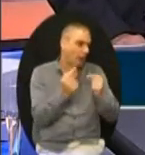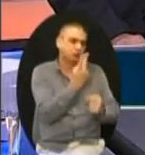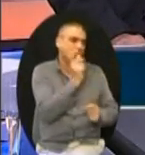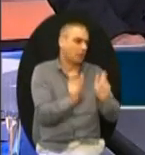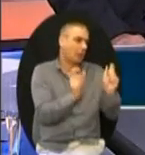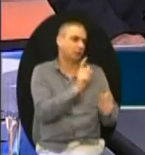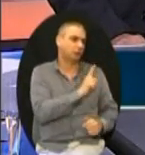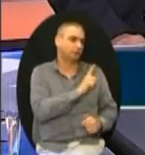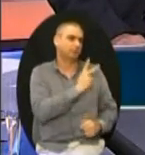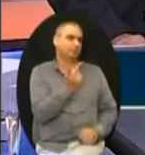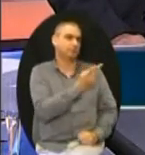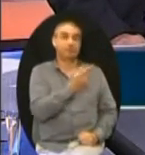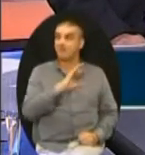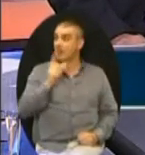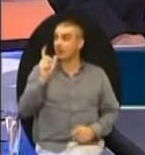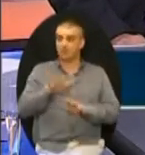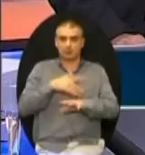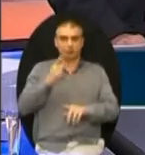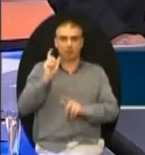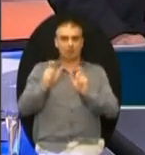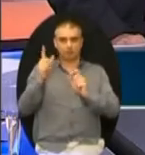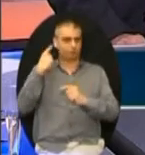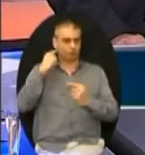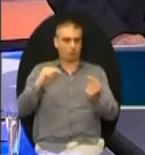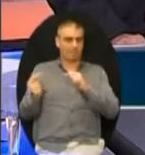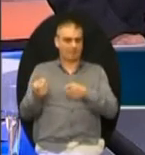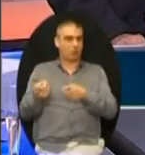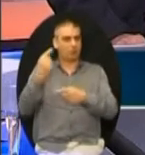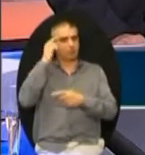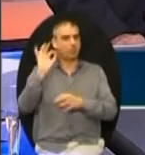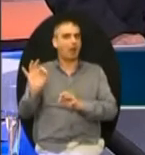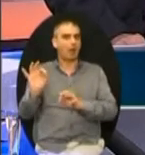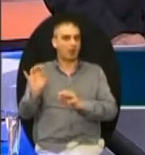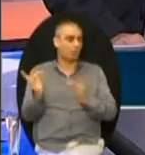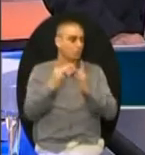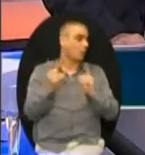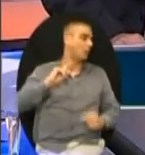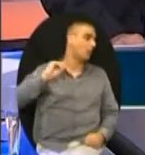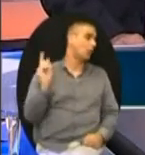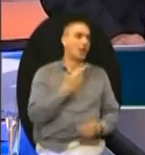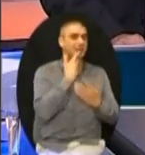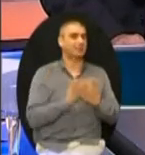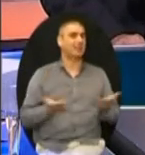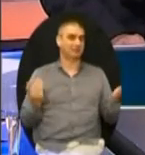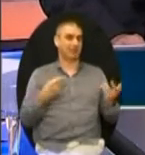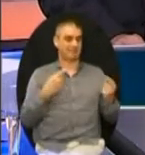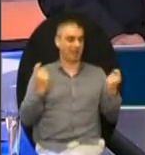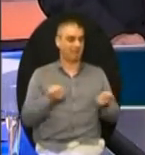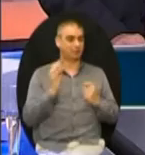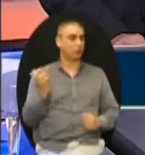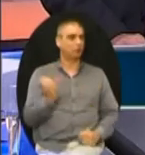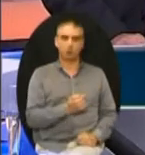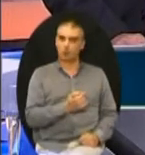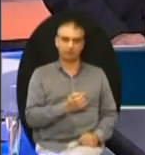פרסונלי. האינטואיציה של כל אדם, כששמע מצד אחד את הוויכוח הזה, ואת הדעה הזאת, אל מול כל מי שנחשף לקמפיין של